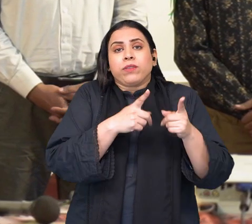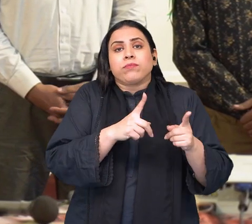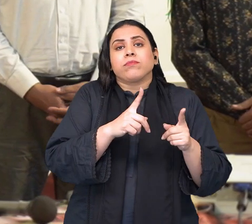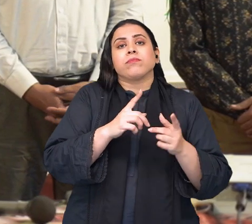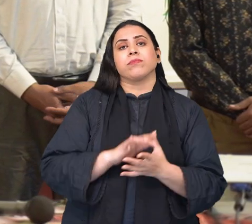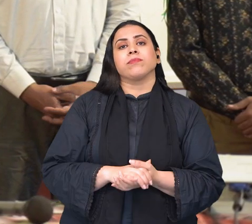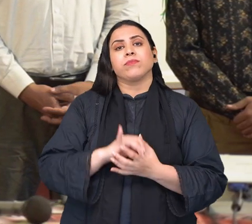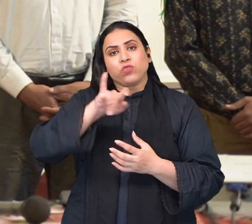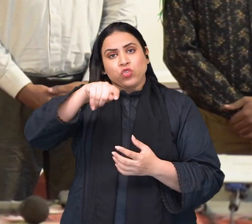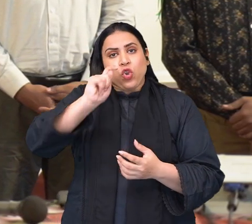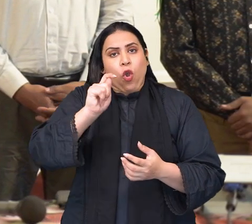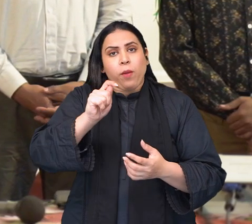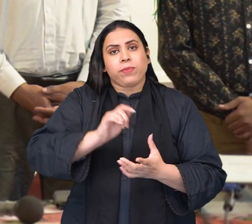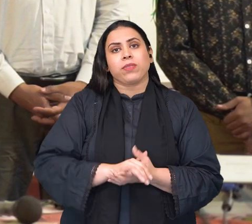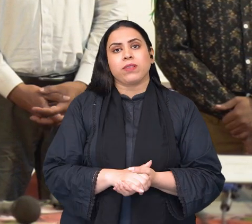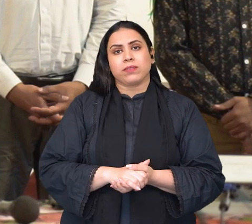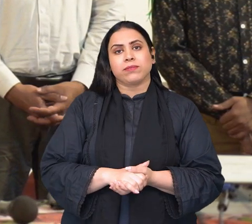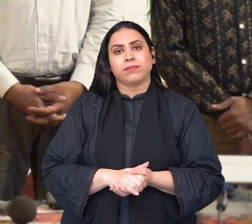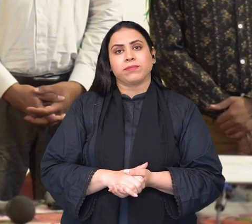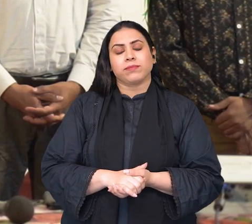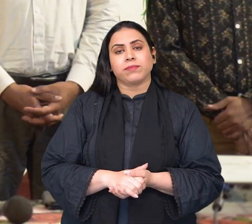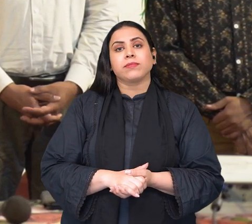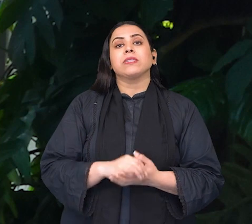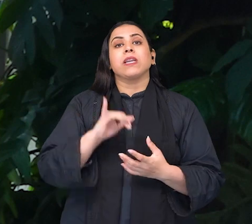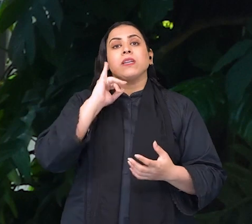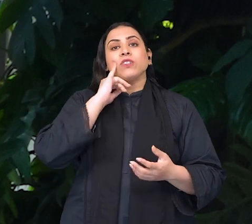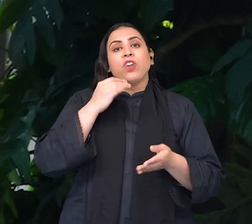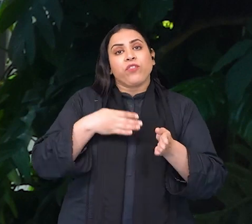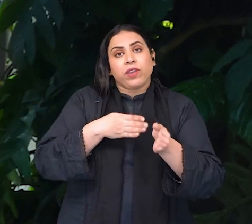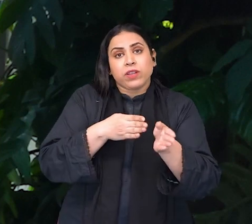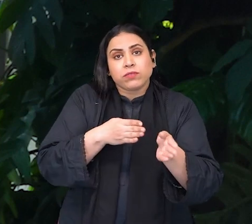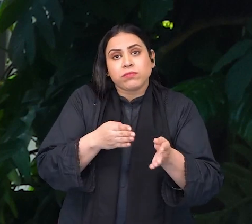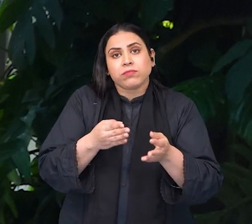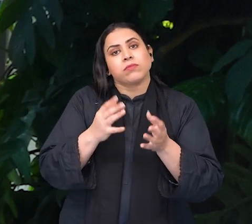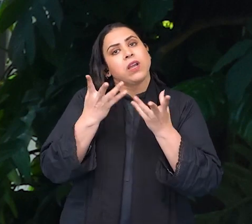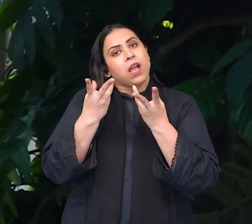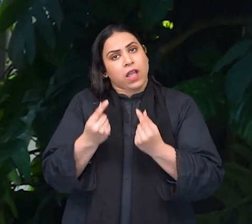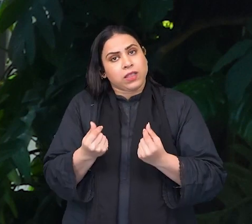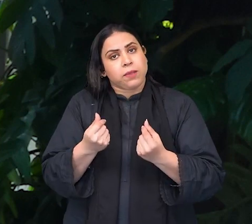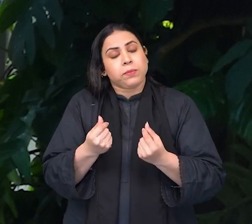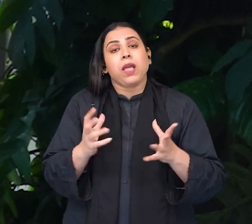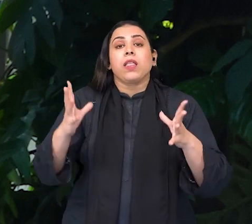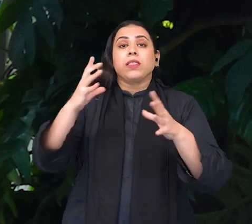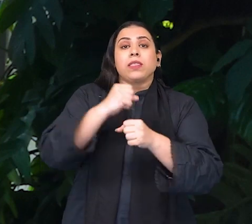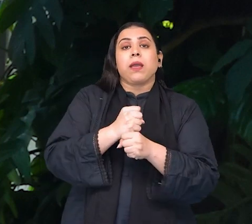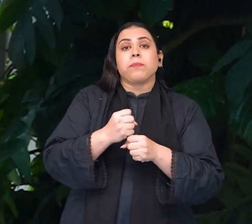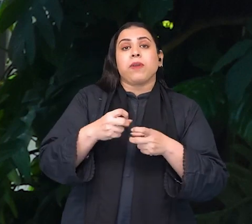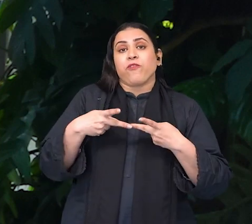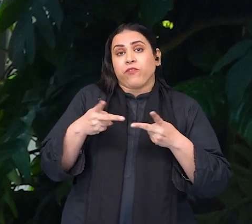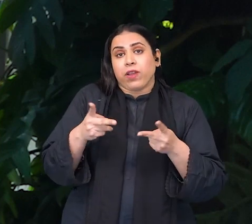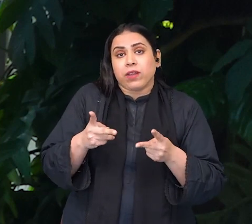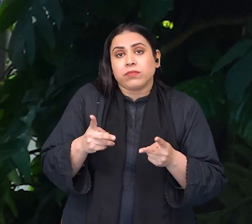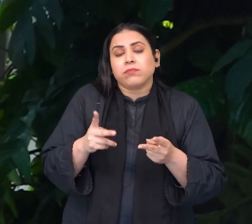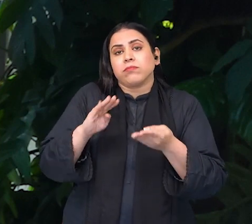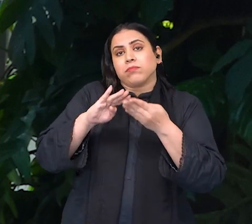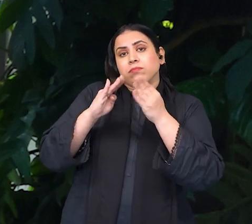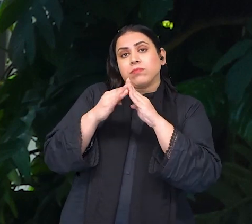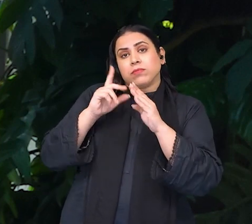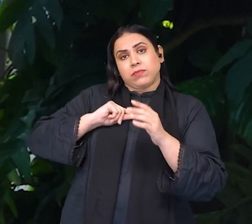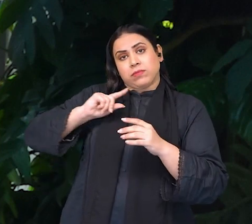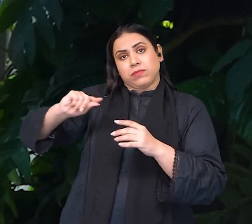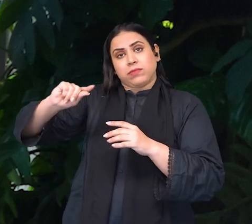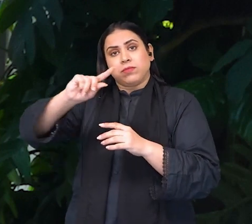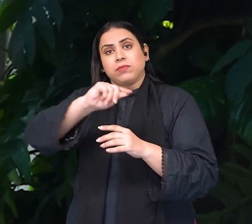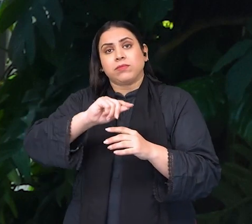करियर अपॉर्चुनिटीज़। इसके साथ साथ जब फेलोशिप का इख्तिताम हुआ तो तमाम फ़ेलोज़ ने अपने नेबरहुड्स